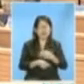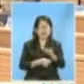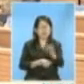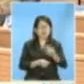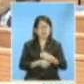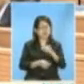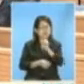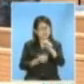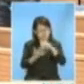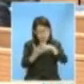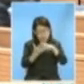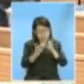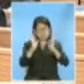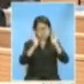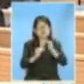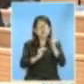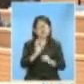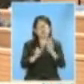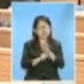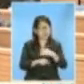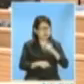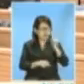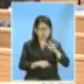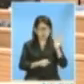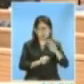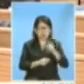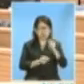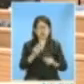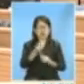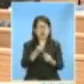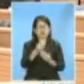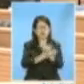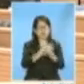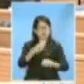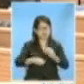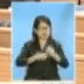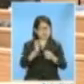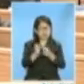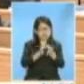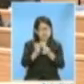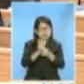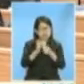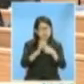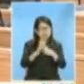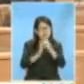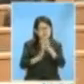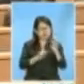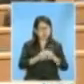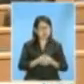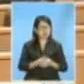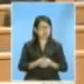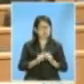อ่านสิ่งที่ตัวเองเขียนก็จบแล้วครับมันไม่ใช่ครับผมคิดว่าท่านต้องเปิดโอกาสให้สมาชิกเนี่ยได้พูดในเหตุผลที่เขาต้องการจะพูดนะครับขอบคุณ